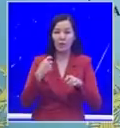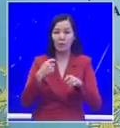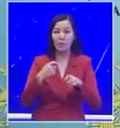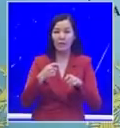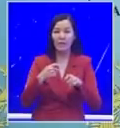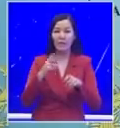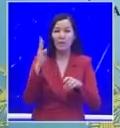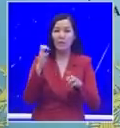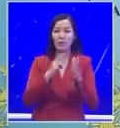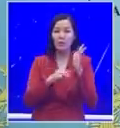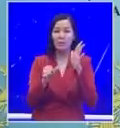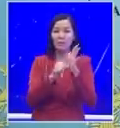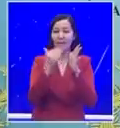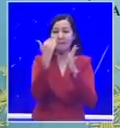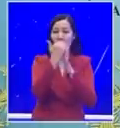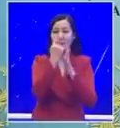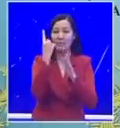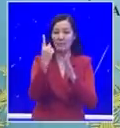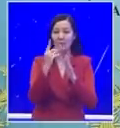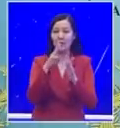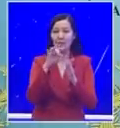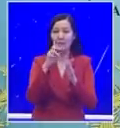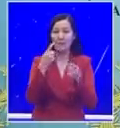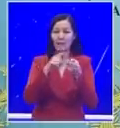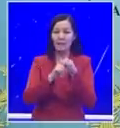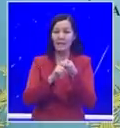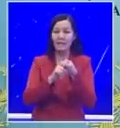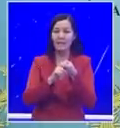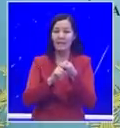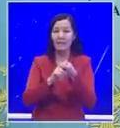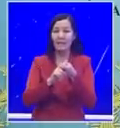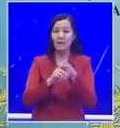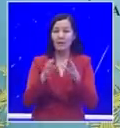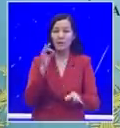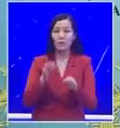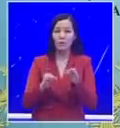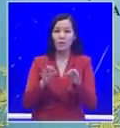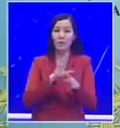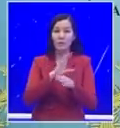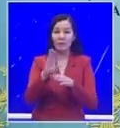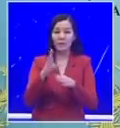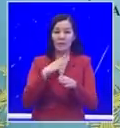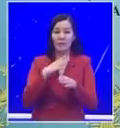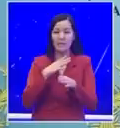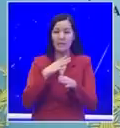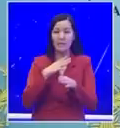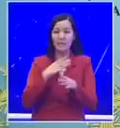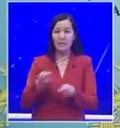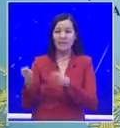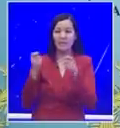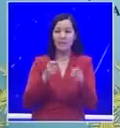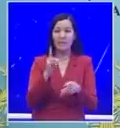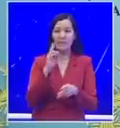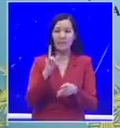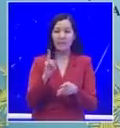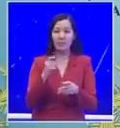кодексінің 476 бабының 1-ші тармағына сәйкес әкімшілік материал соттың қарауына жіберілді. Оны тасымалдаған такси